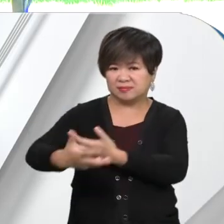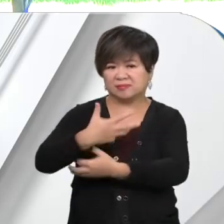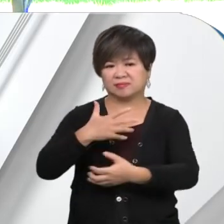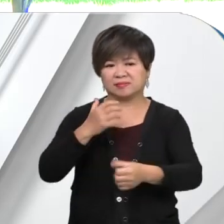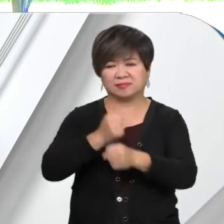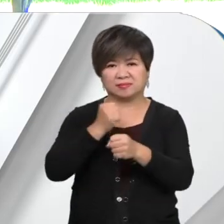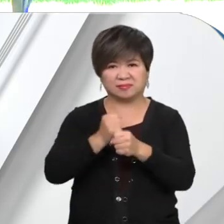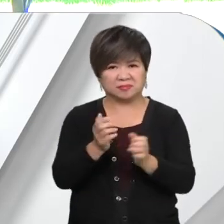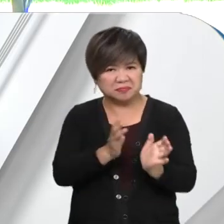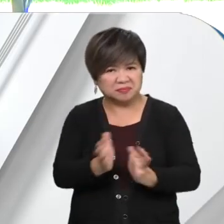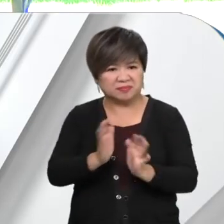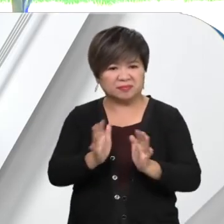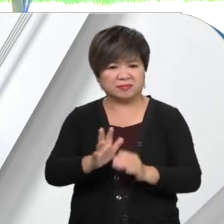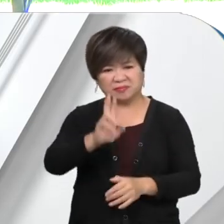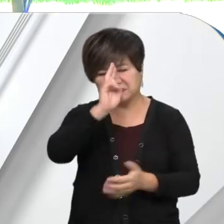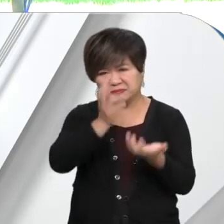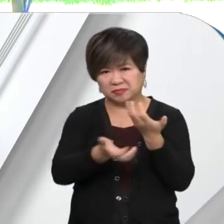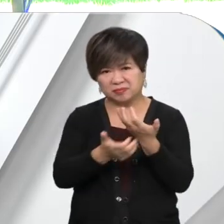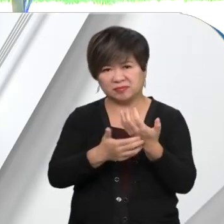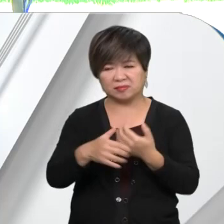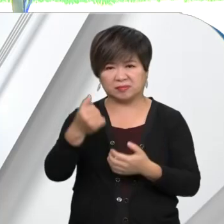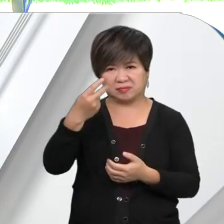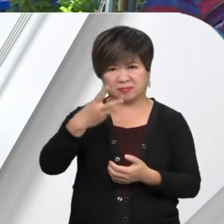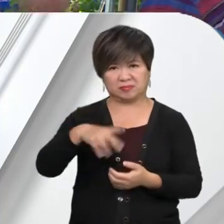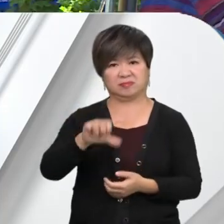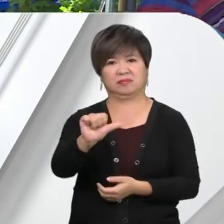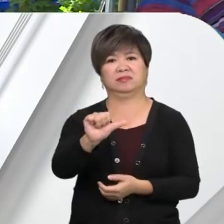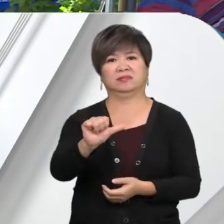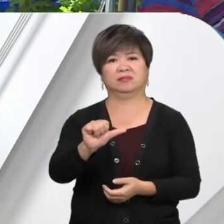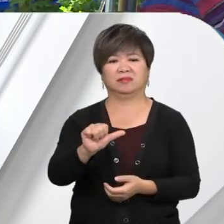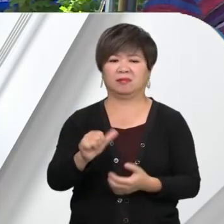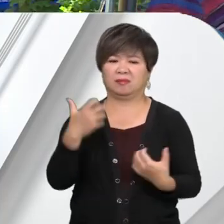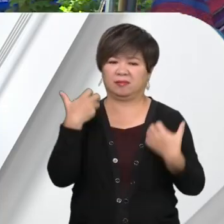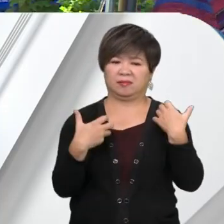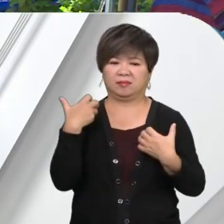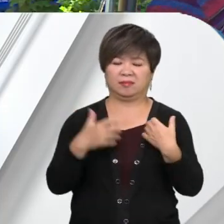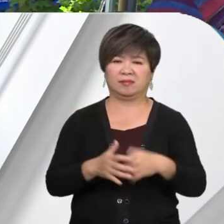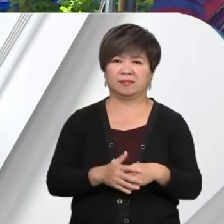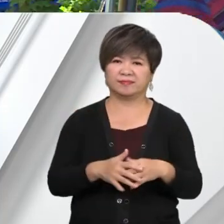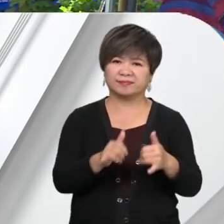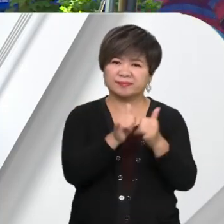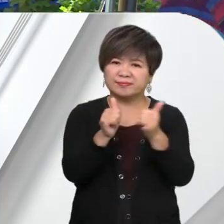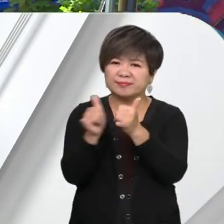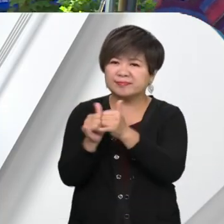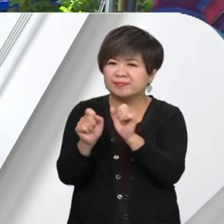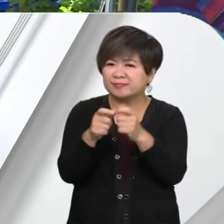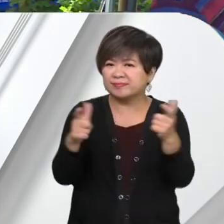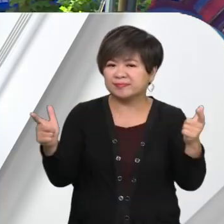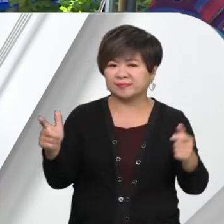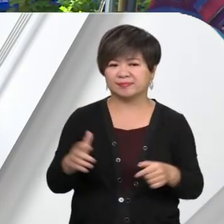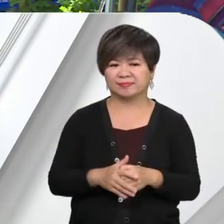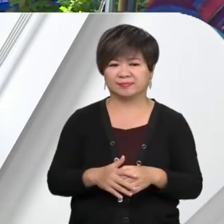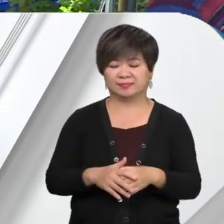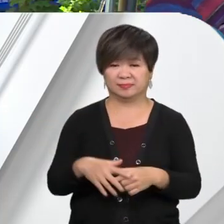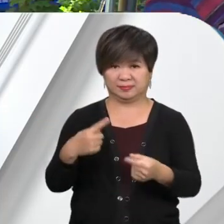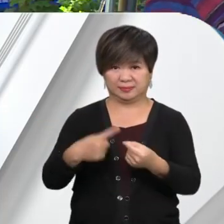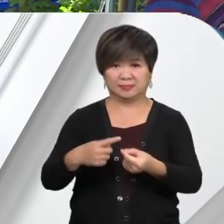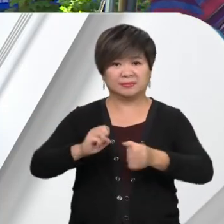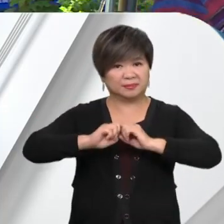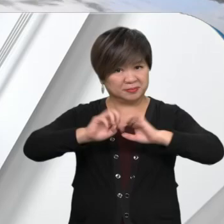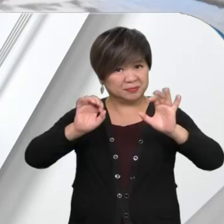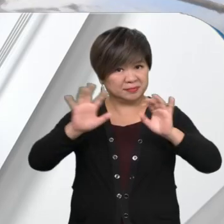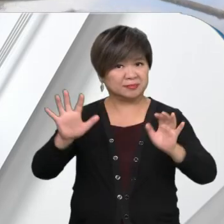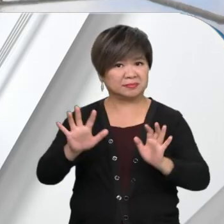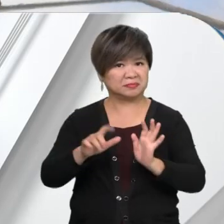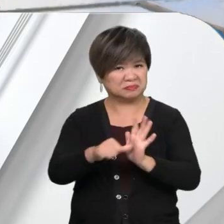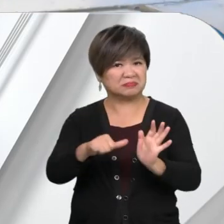心，做午餐较磨下啦，都做了做了较点。 要磨勤用嘅形式吼，那安尼六亚米送出来本台家园